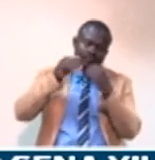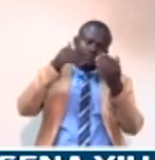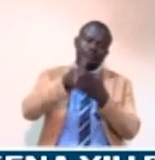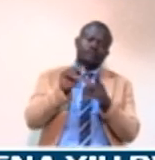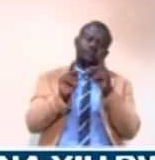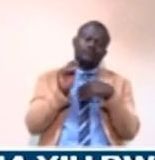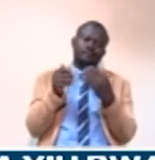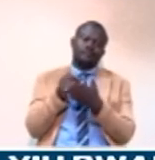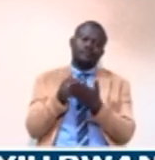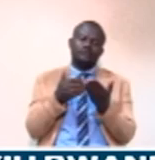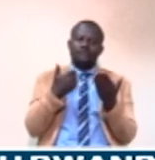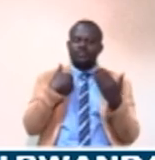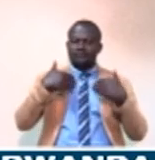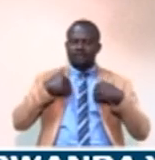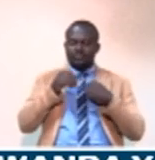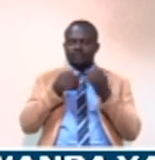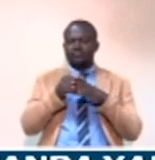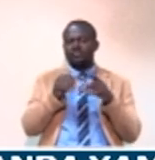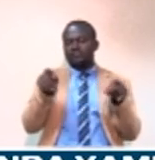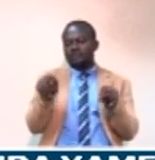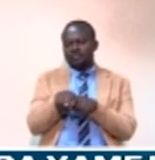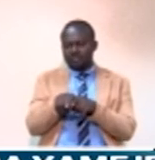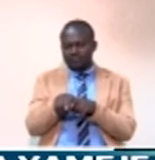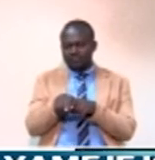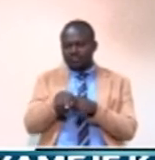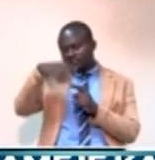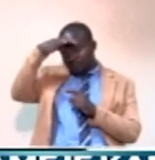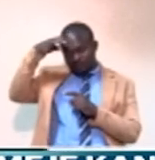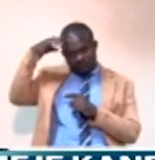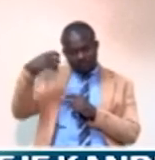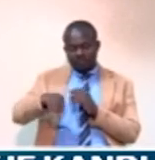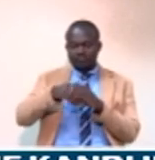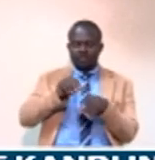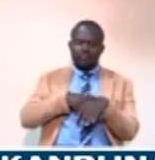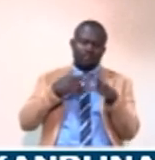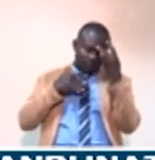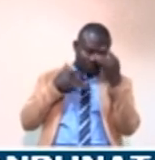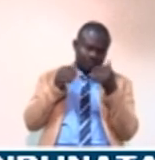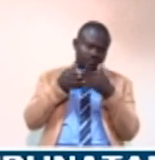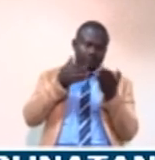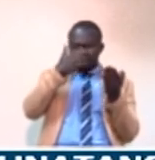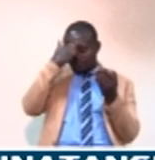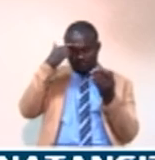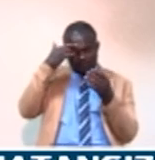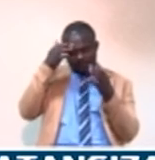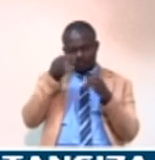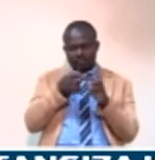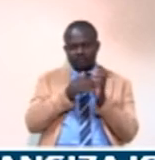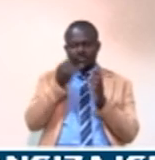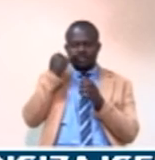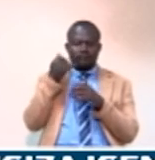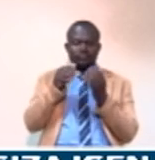ba bandi bafite ubuzima busa nkaho bwagorwa mu gihe bahuye n'icyorezo, niho mpamvu bafatwa ingamba kandi